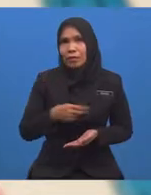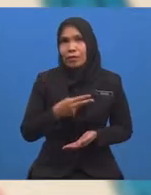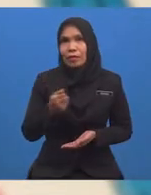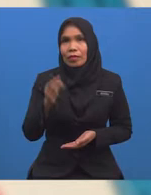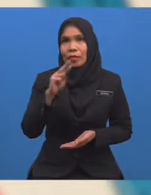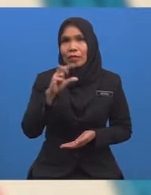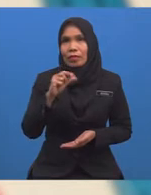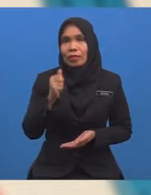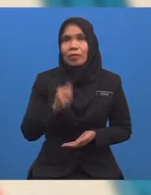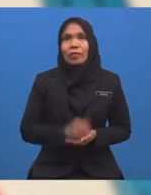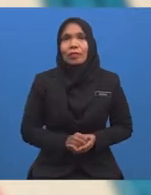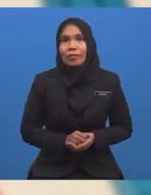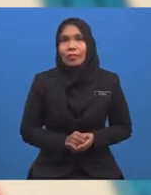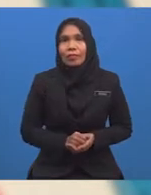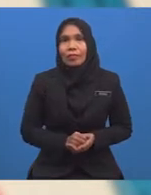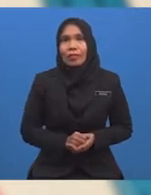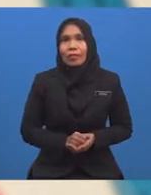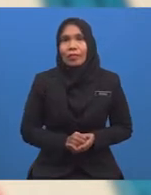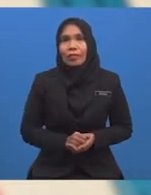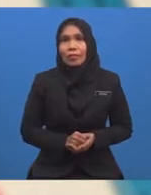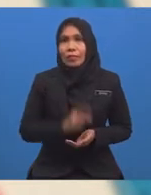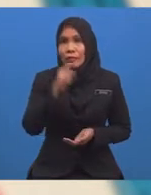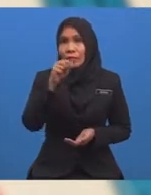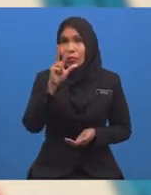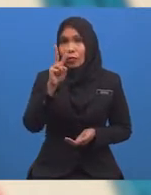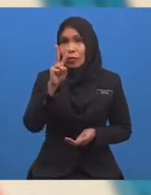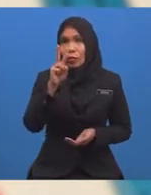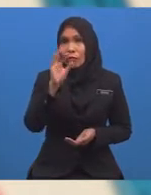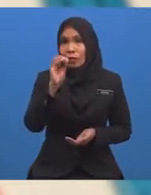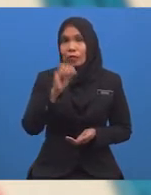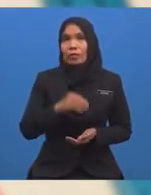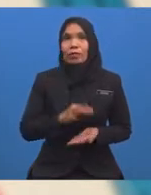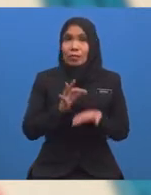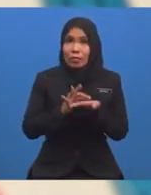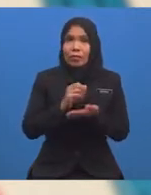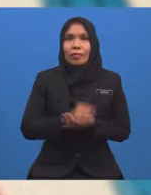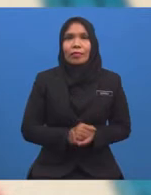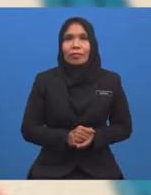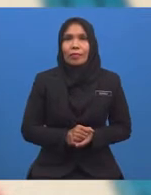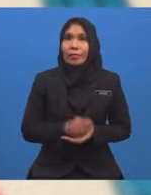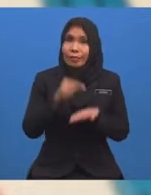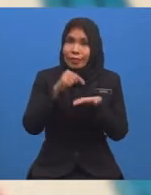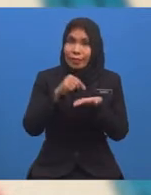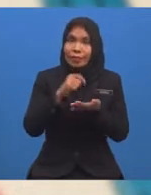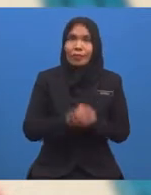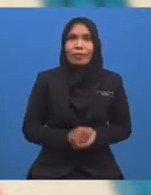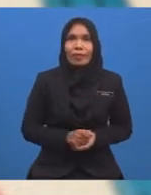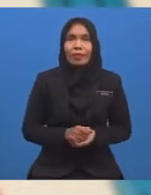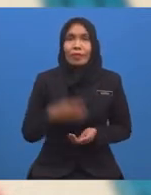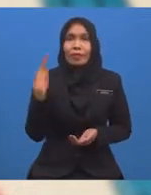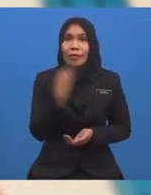sering g20ci di sini kita perlu mencari